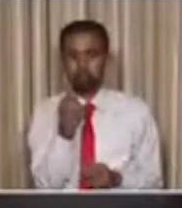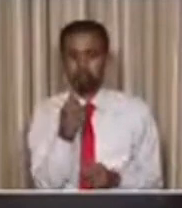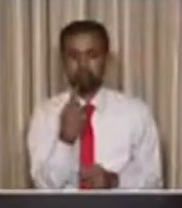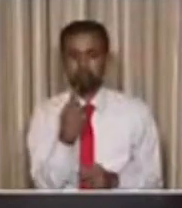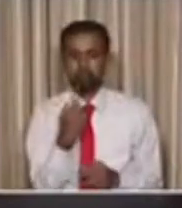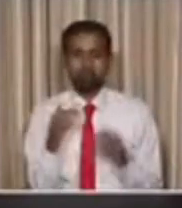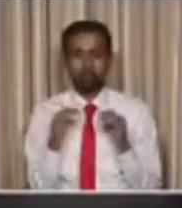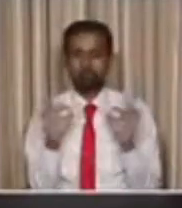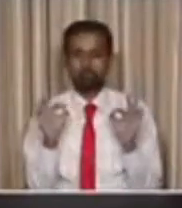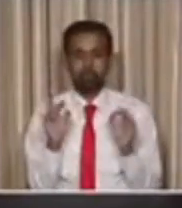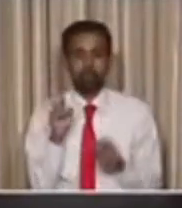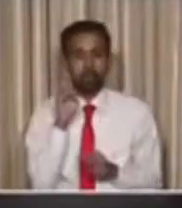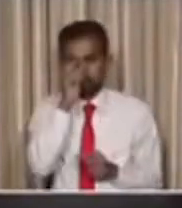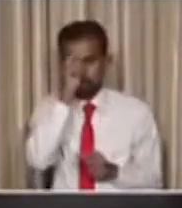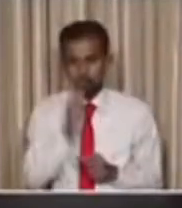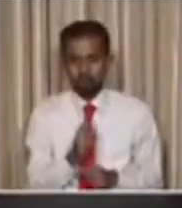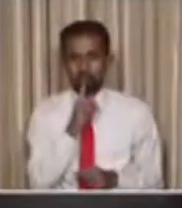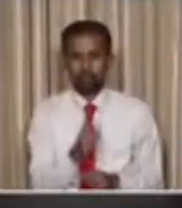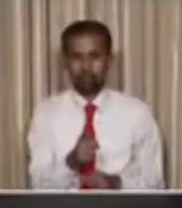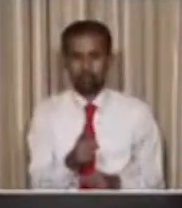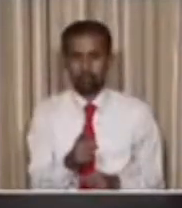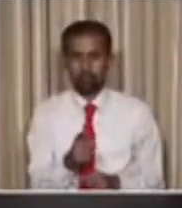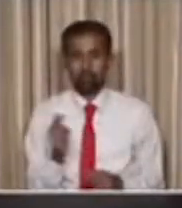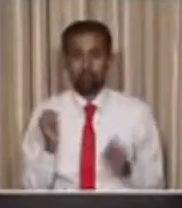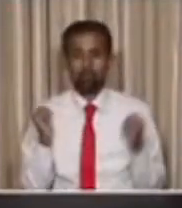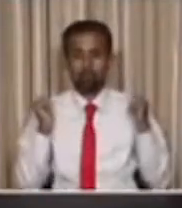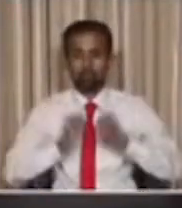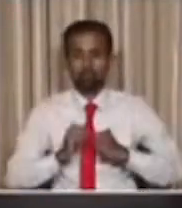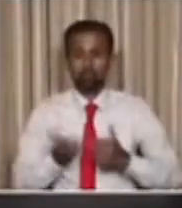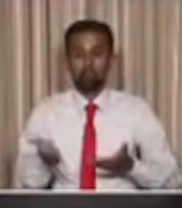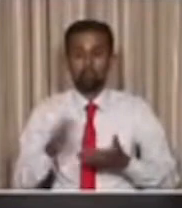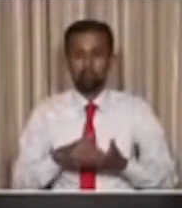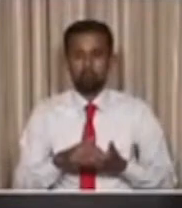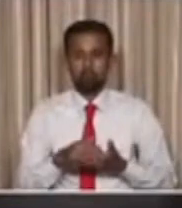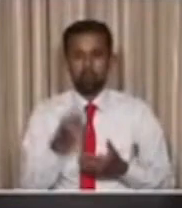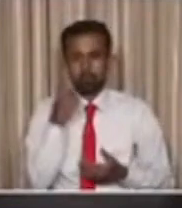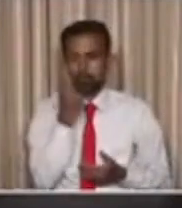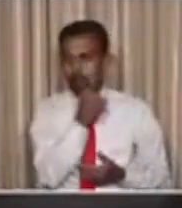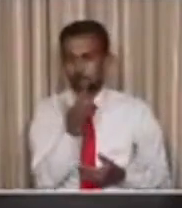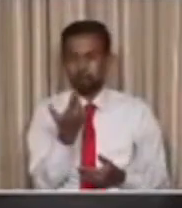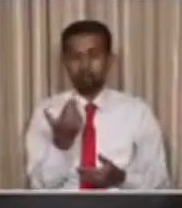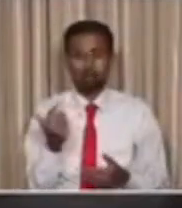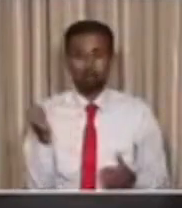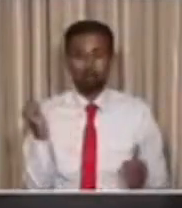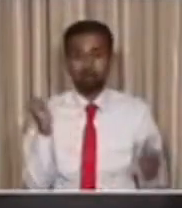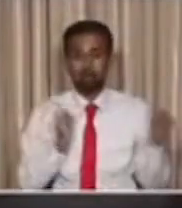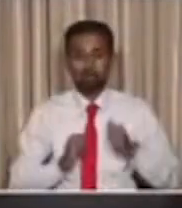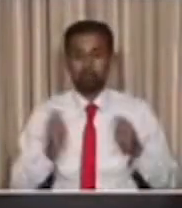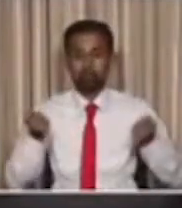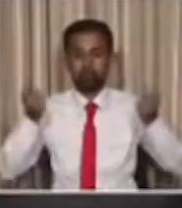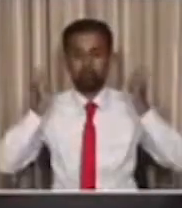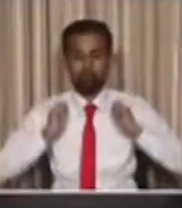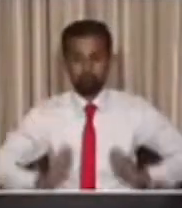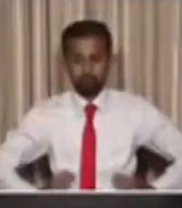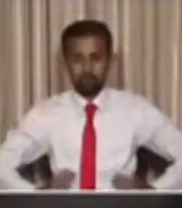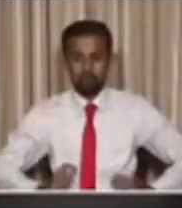විශේෂයෙන් සාධාරණයි. අපි රනිල් වික්‍රමසිංහ මහත්තයාට කියනවා ඔය කෝට් එකට උඩින් තව අපි දැක්කේ නැහැ මේ පාර්ලිමේන්තුවේ කෝට් එකට උඩින් සාටකයක් දාගෙන ඉන්න